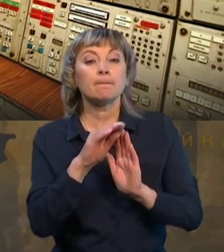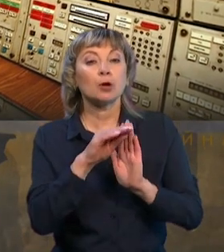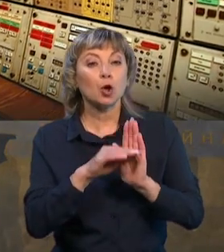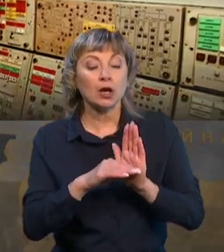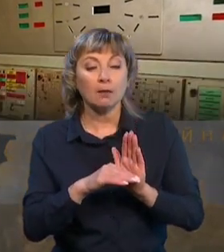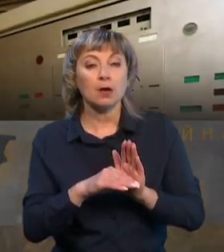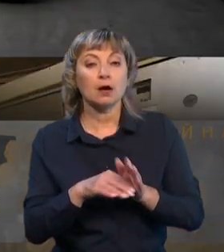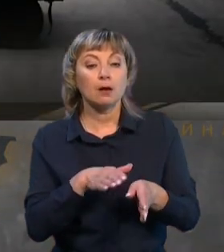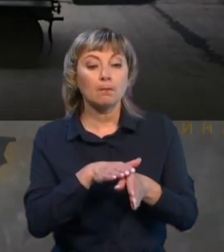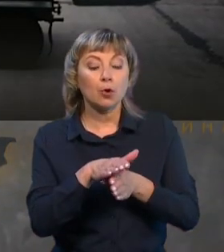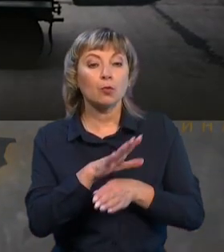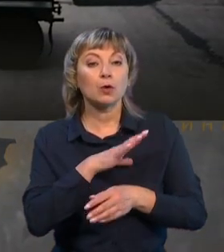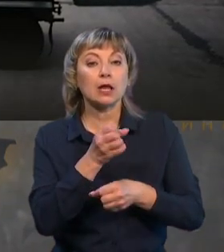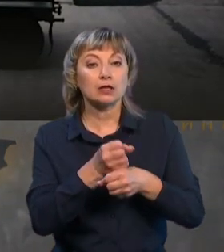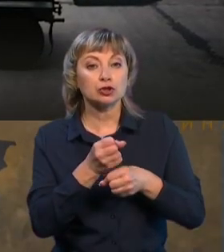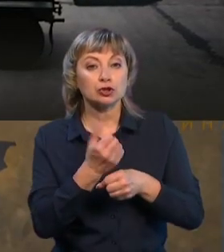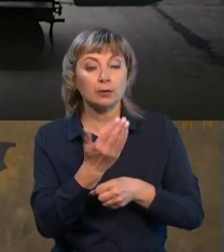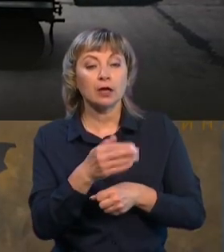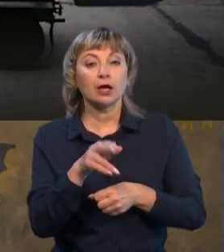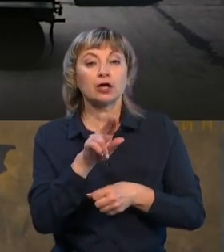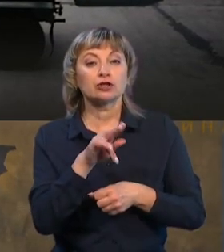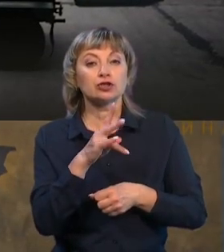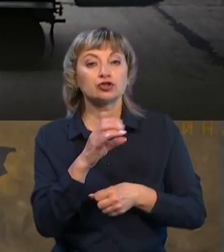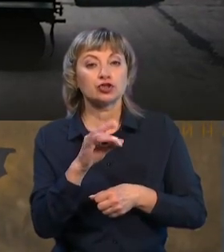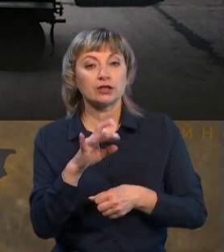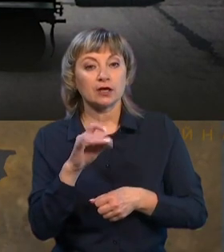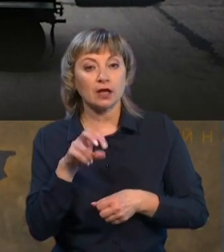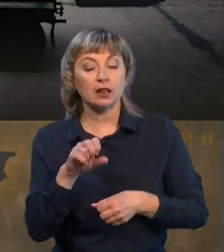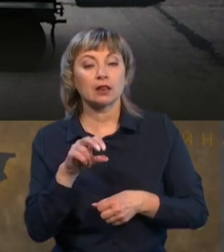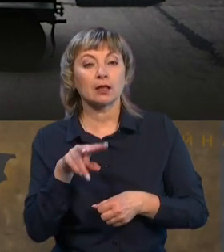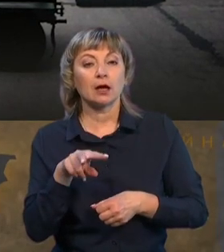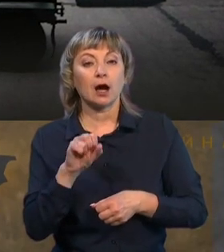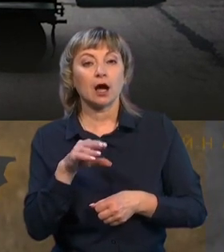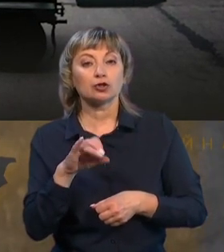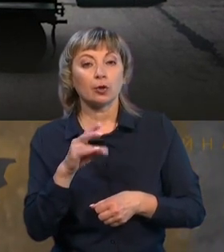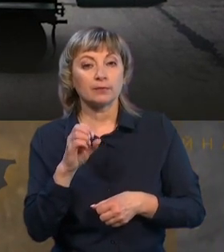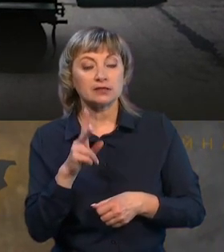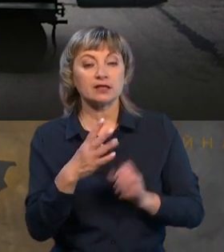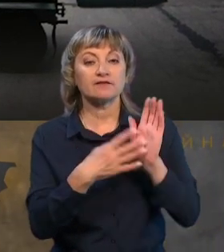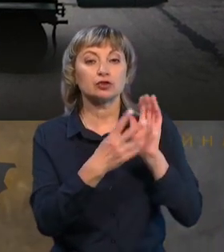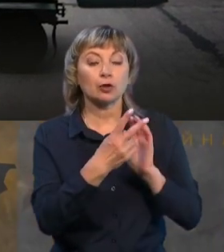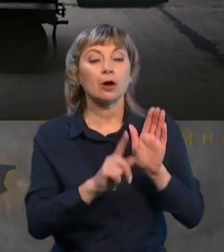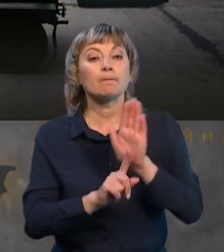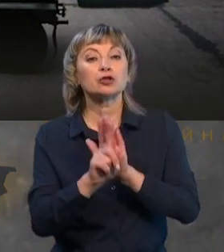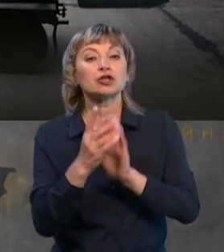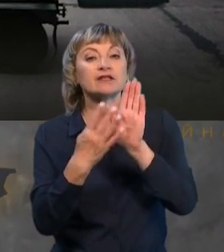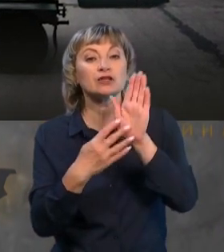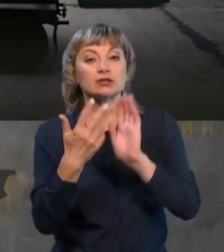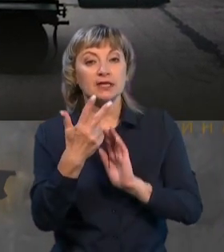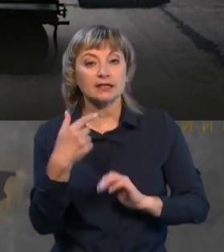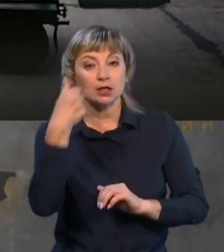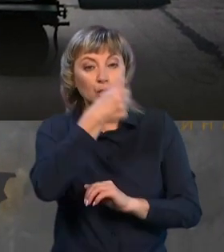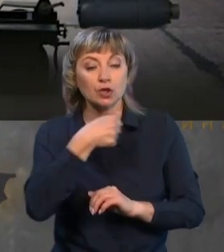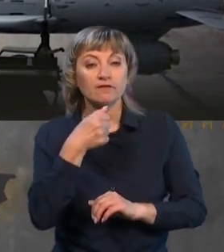повністю була розроблена General атомікс В 92-му на початку 93-х років